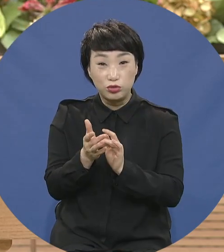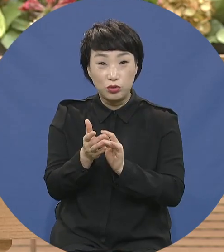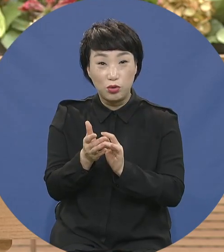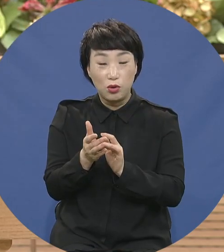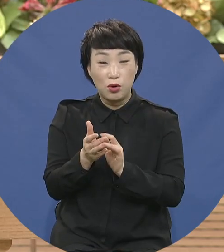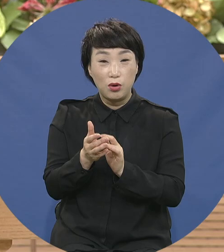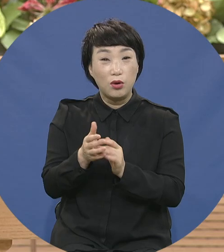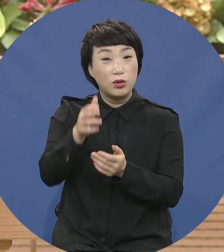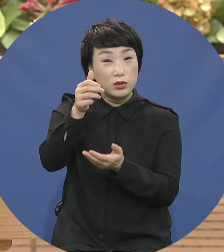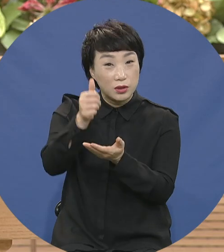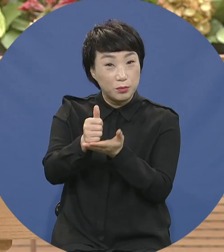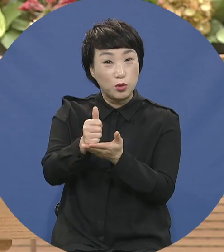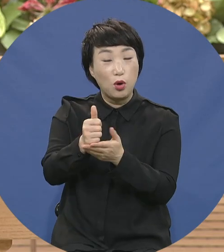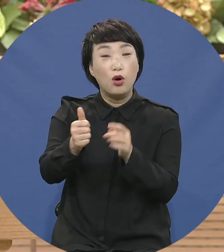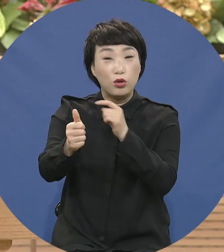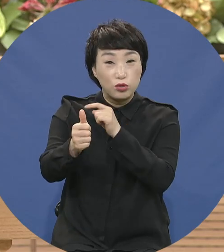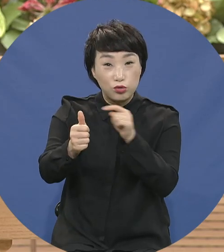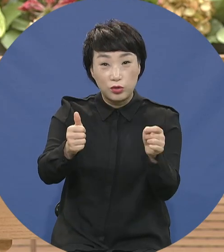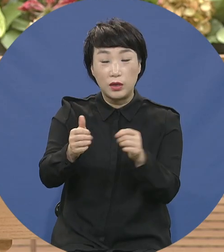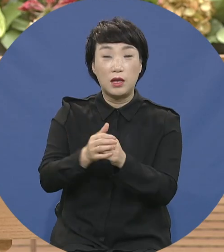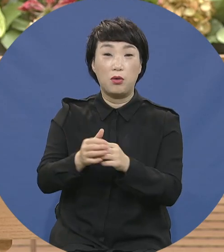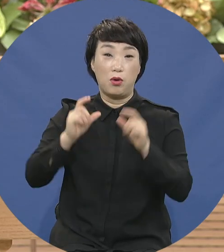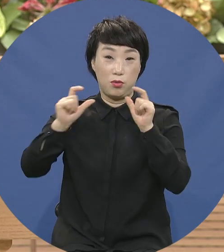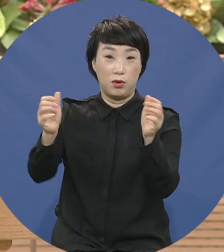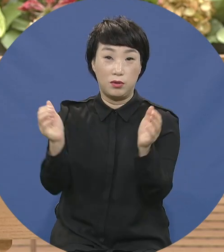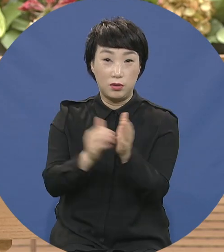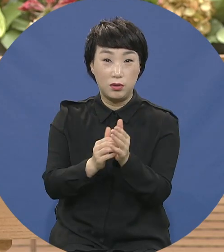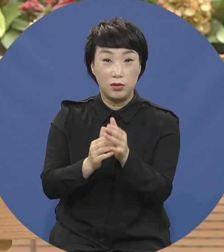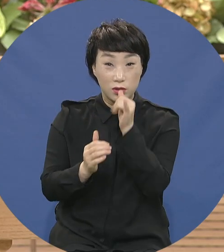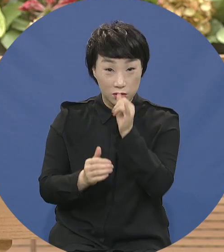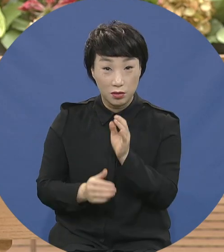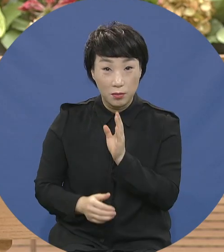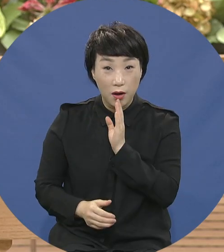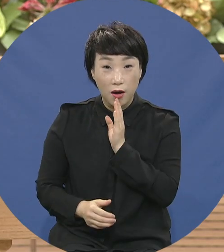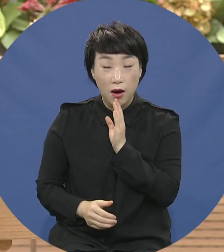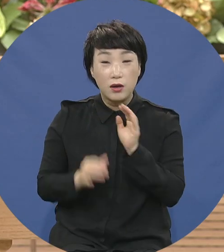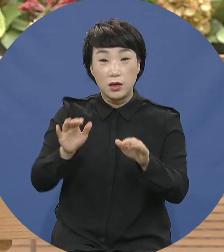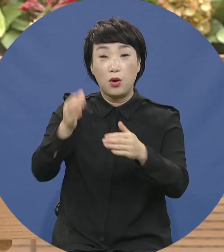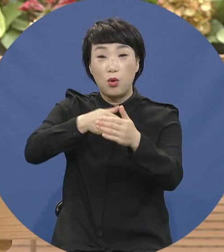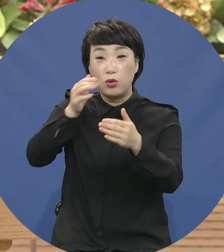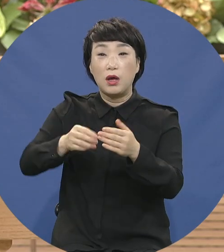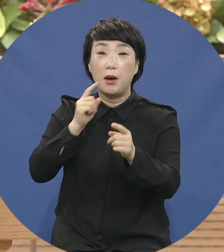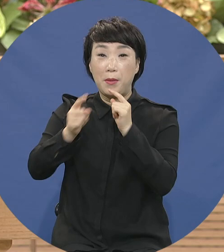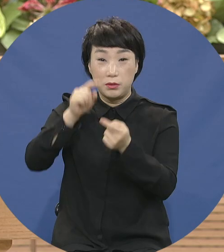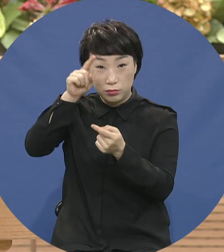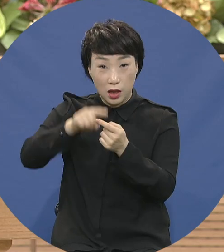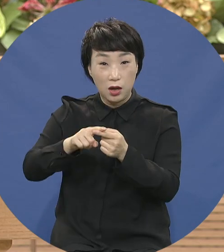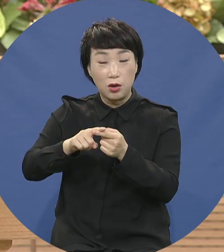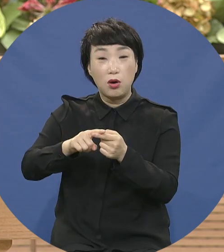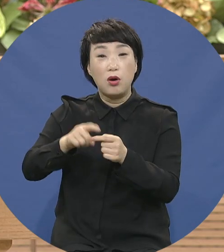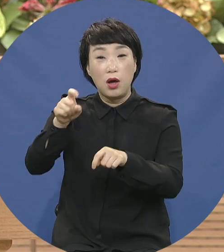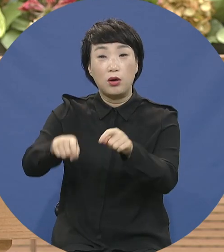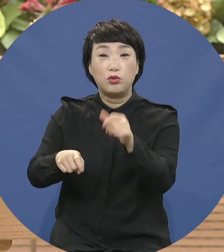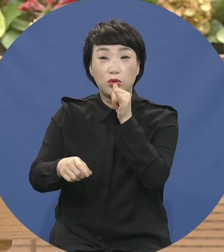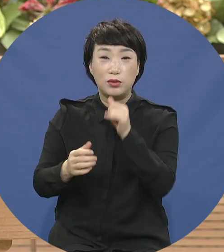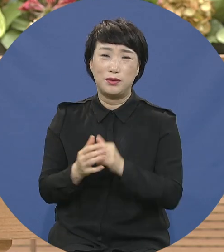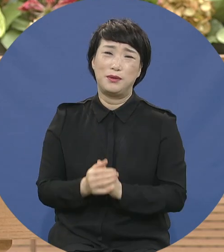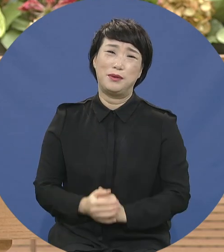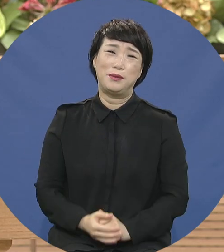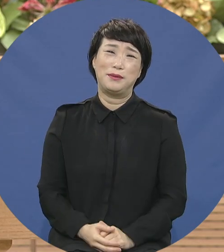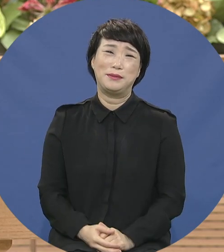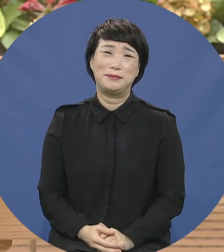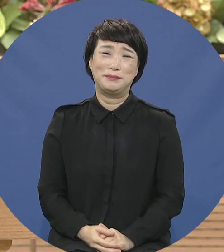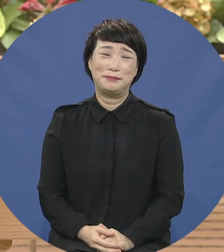아들이라도 죽이겠다고 한 번 말씀하셨으니 공의로운 말씀은 그대로 실천이 되더라 이